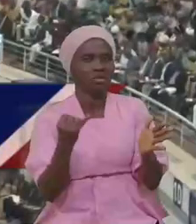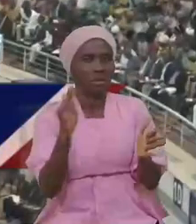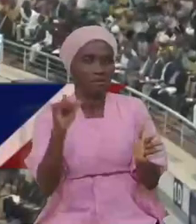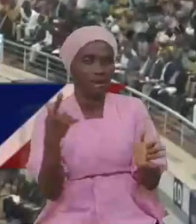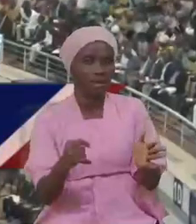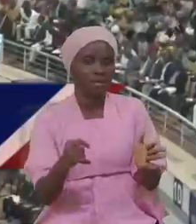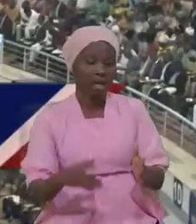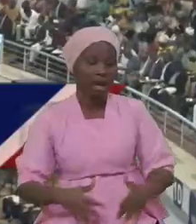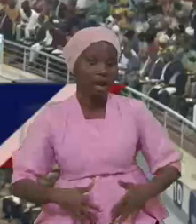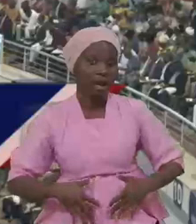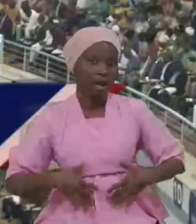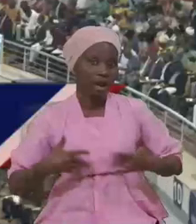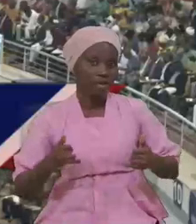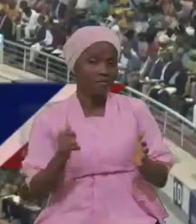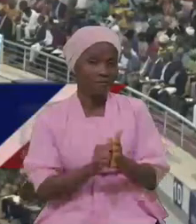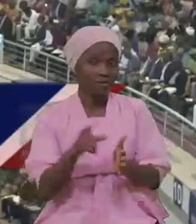tu mènes.